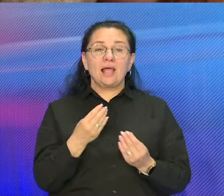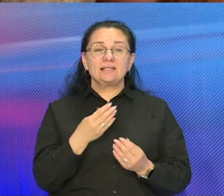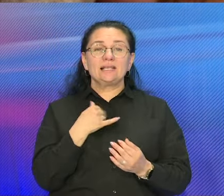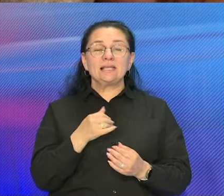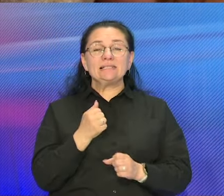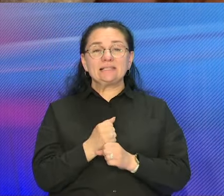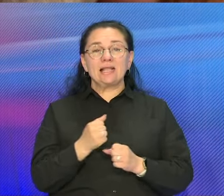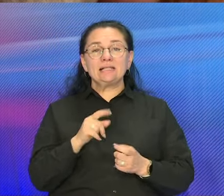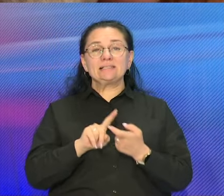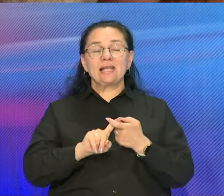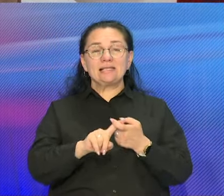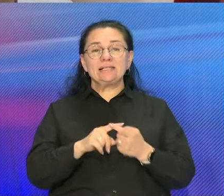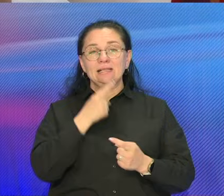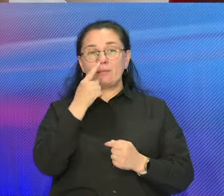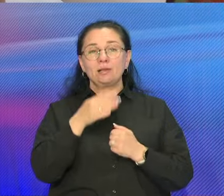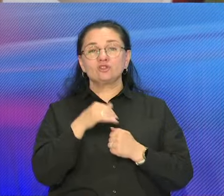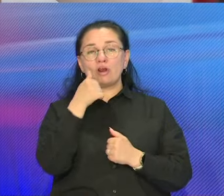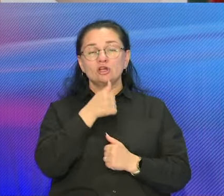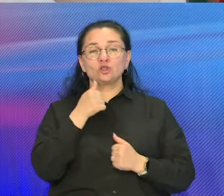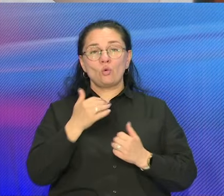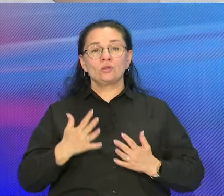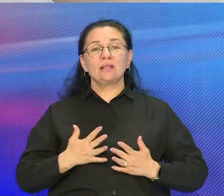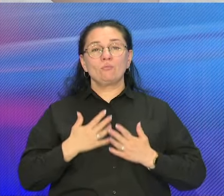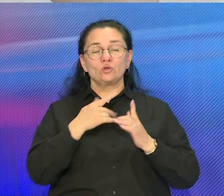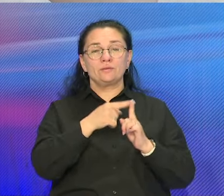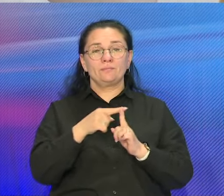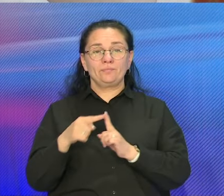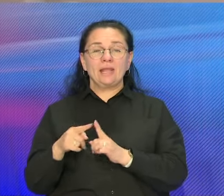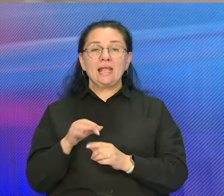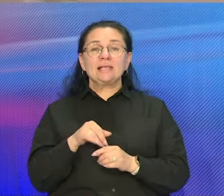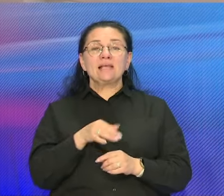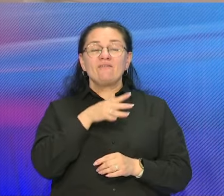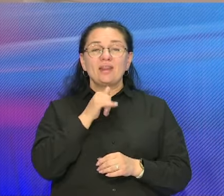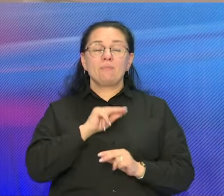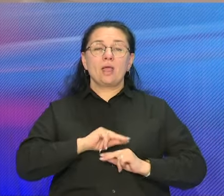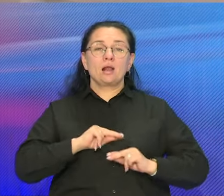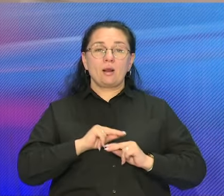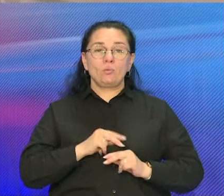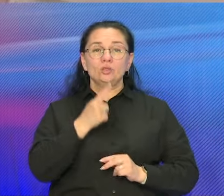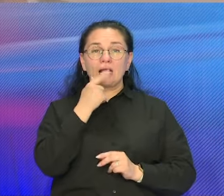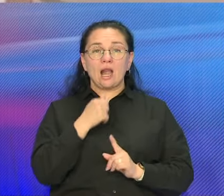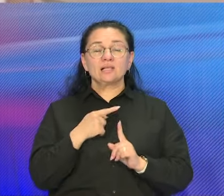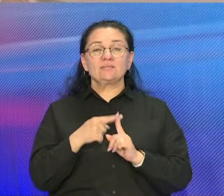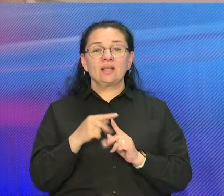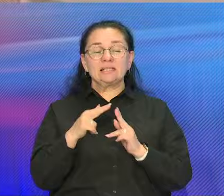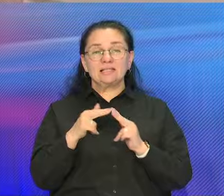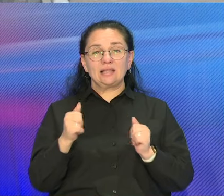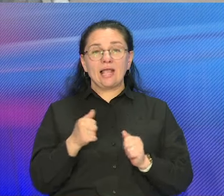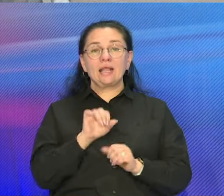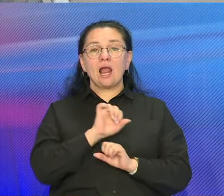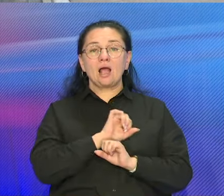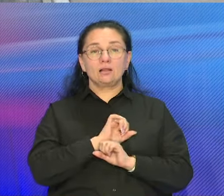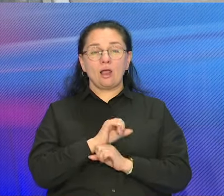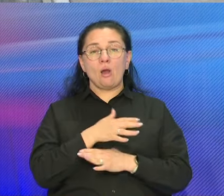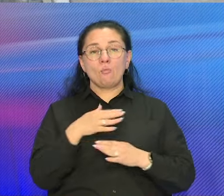эмоциями на ближайший год Усяго ж за 11 годов працы интеграционного лагера «Червоного крыжа» У ним отпочила